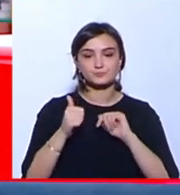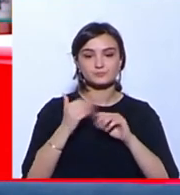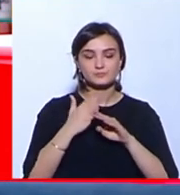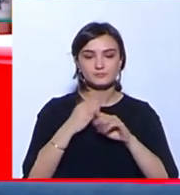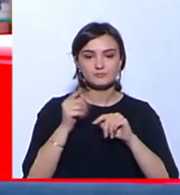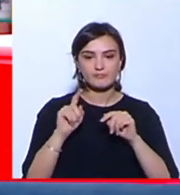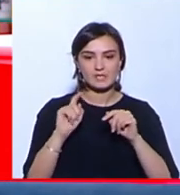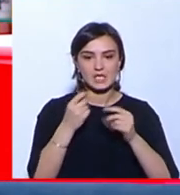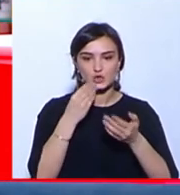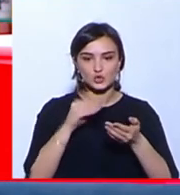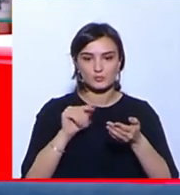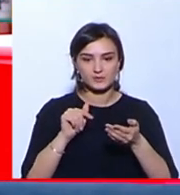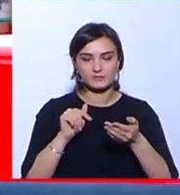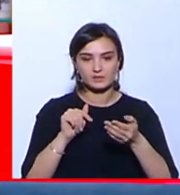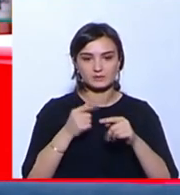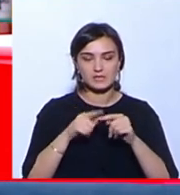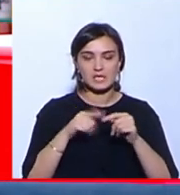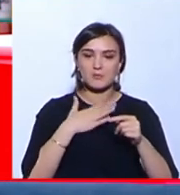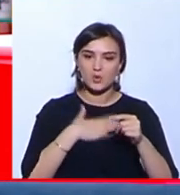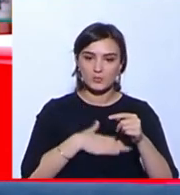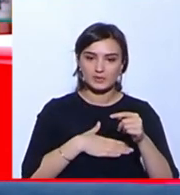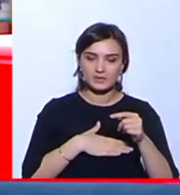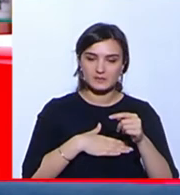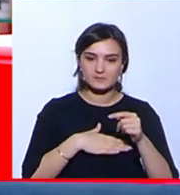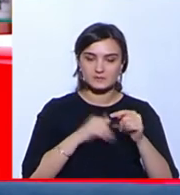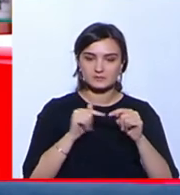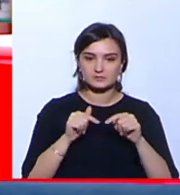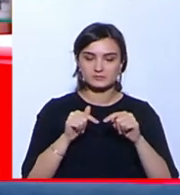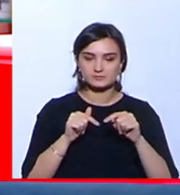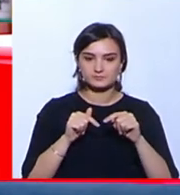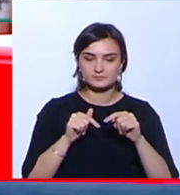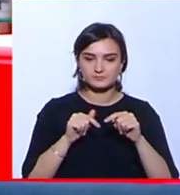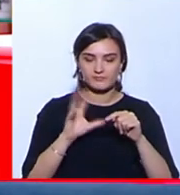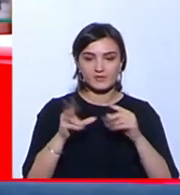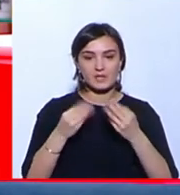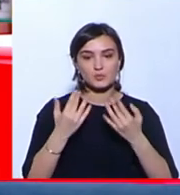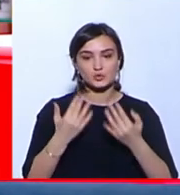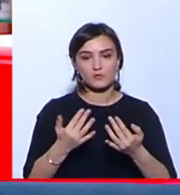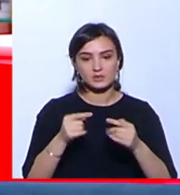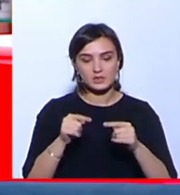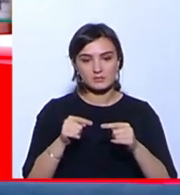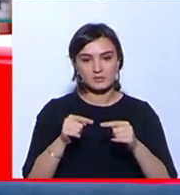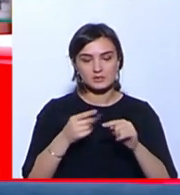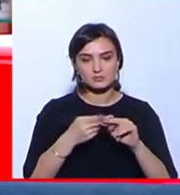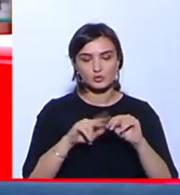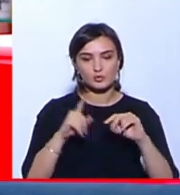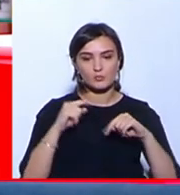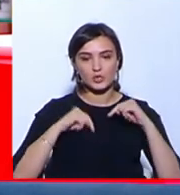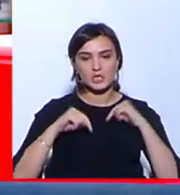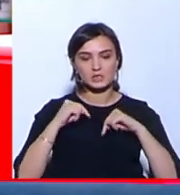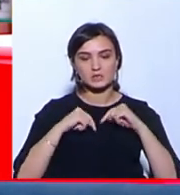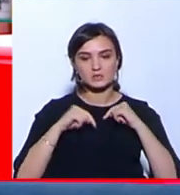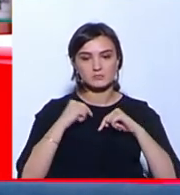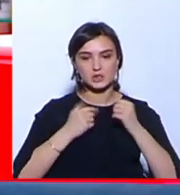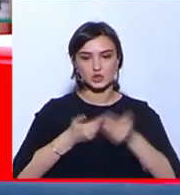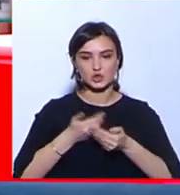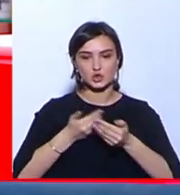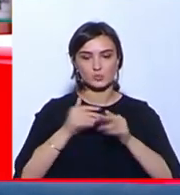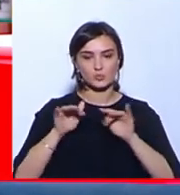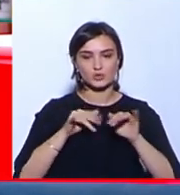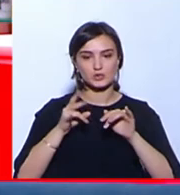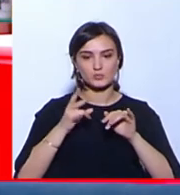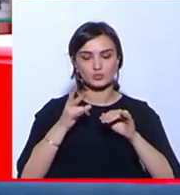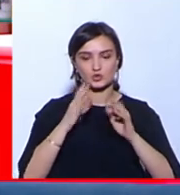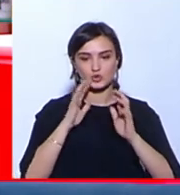ის ხარისხობრივად, ანუ აკმაყოფილებს ერთი მხრივ ყველა მოთხოვნილებას ამინომჟავებზე, იმიტომ რომ ორგანიზმს სასიცოცხლო ფუნქციები